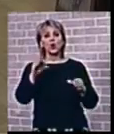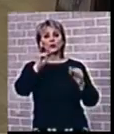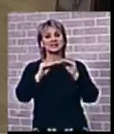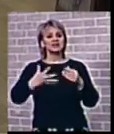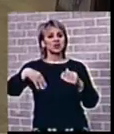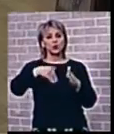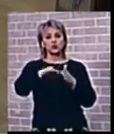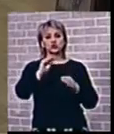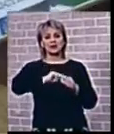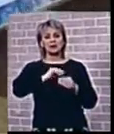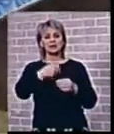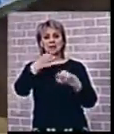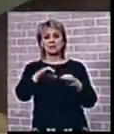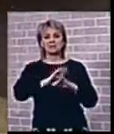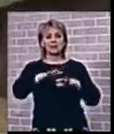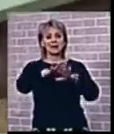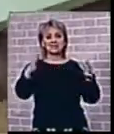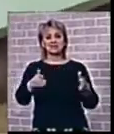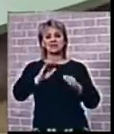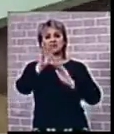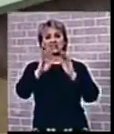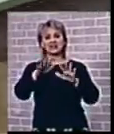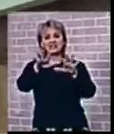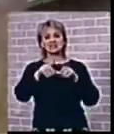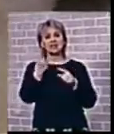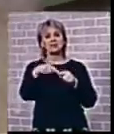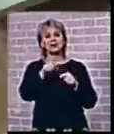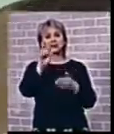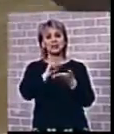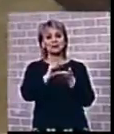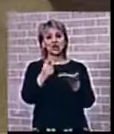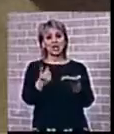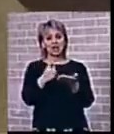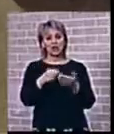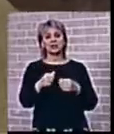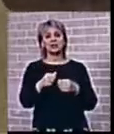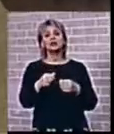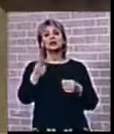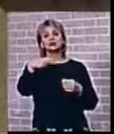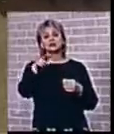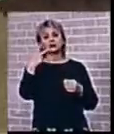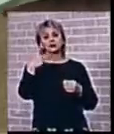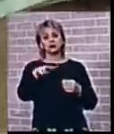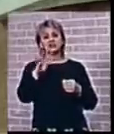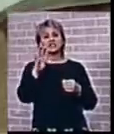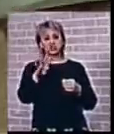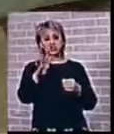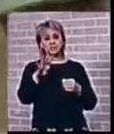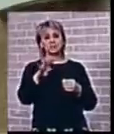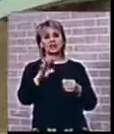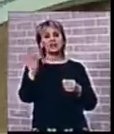лучшие работы не позволило пространство выставочного зала, поэтому их напечатали в каталоге. Олеся Слынько, Юрий Санкин,